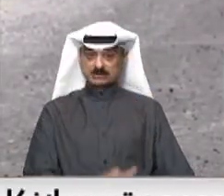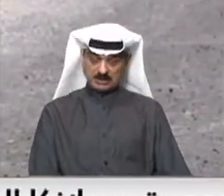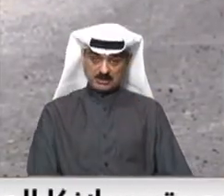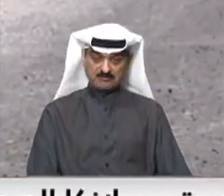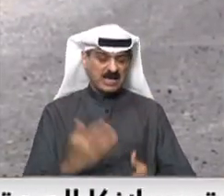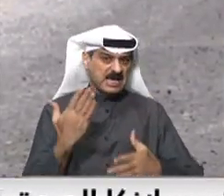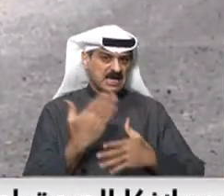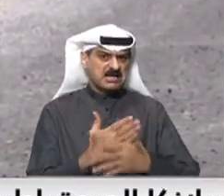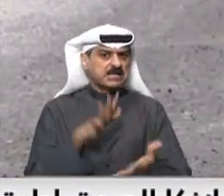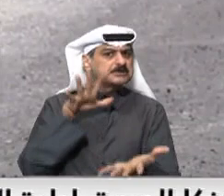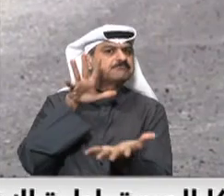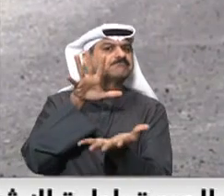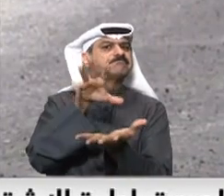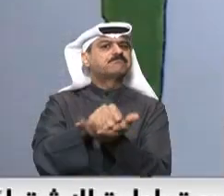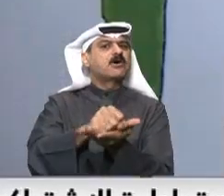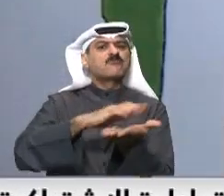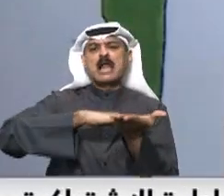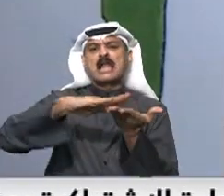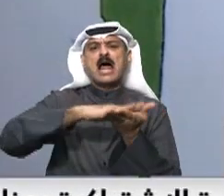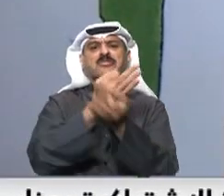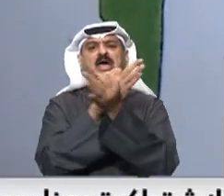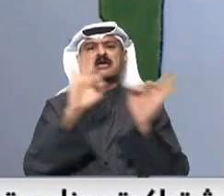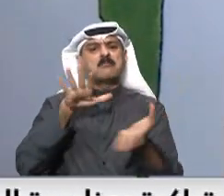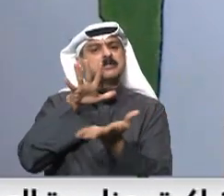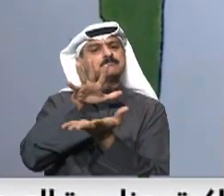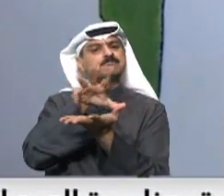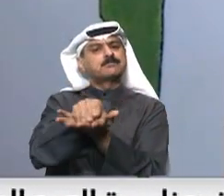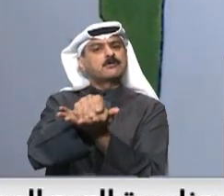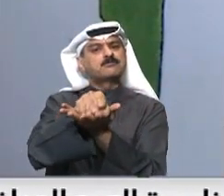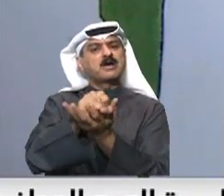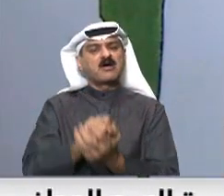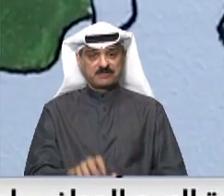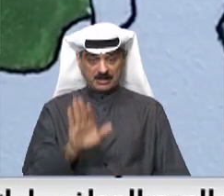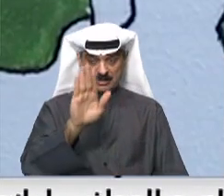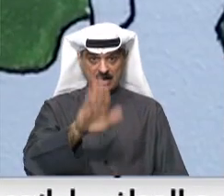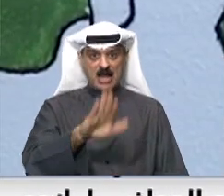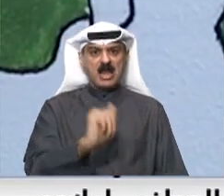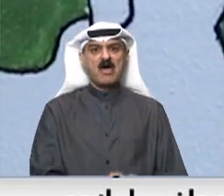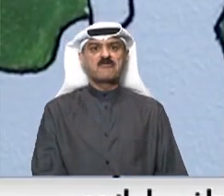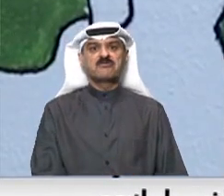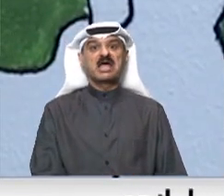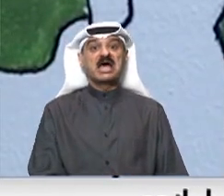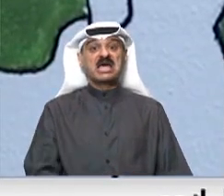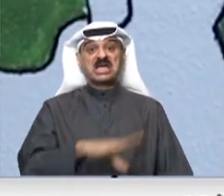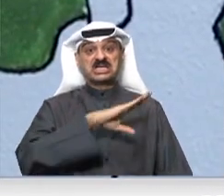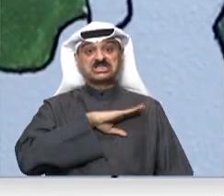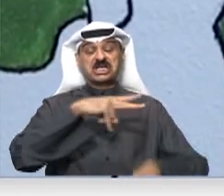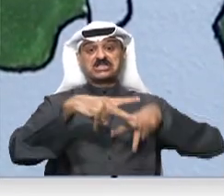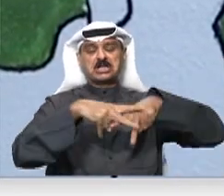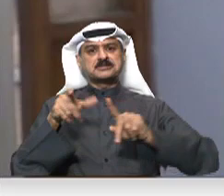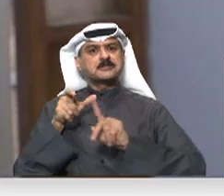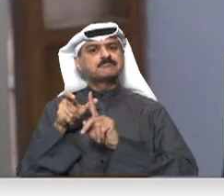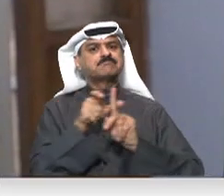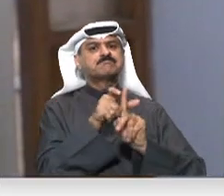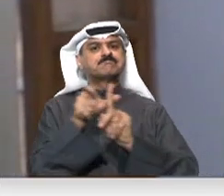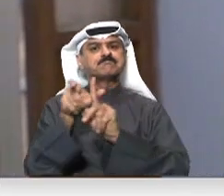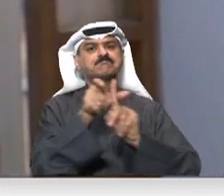بهدف السيطرة على الأرض والتهجير. كل هذه الاعتداءات مورست بحماية جيش الاحتلال.